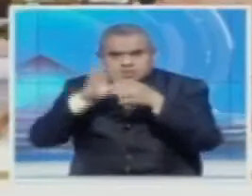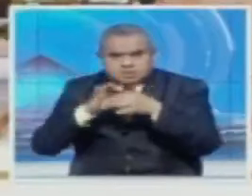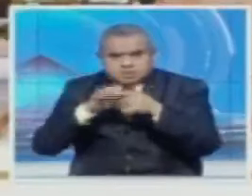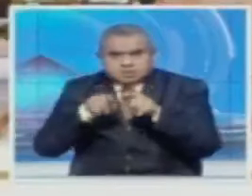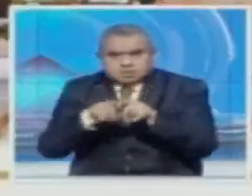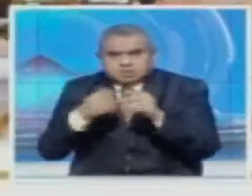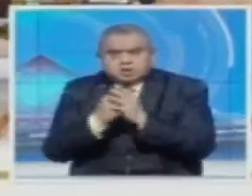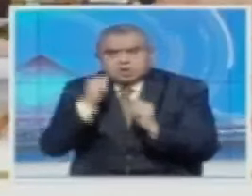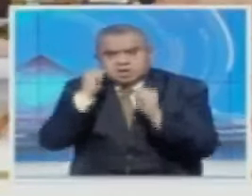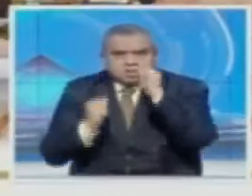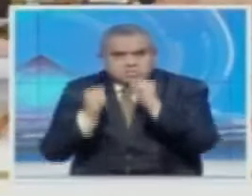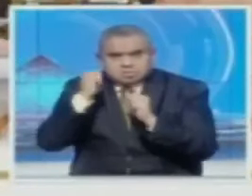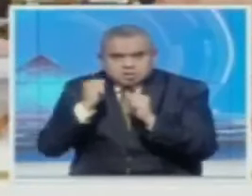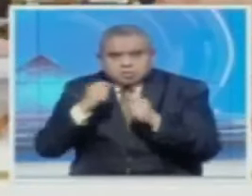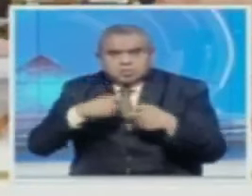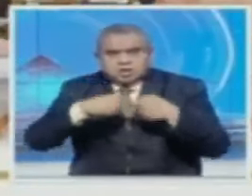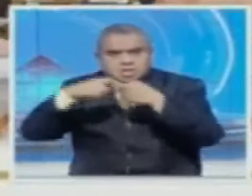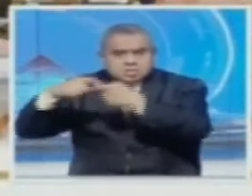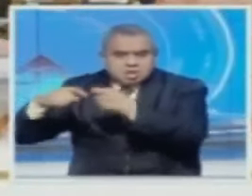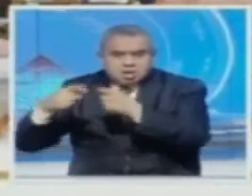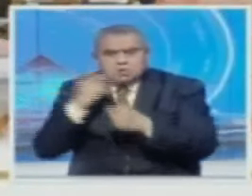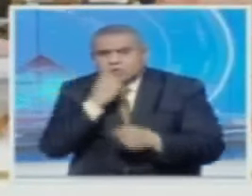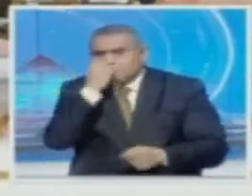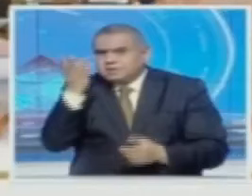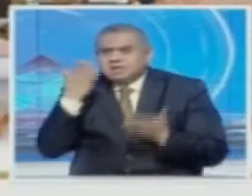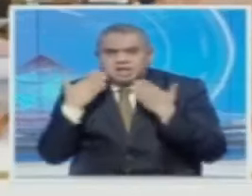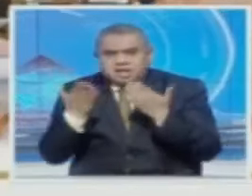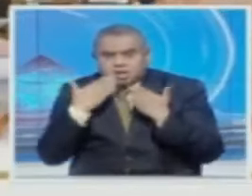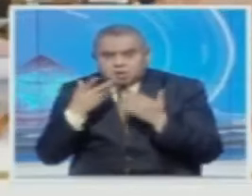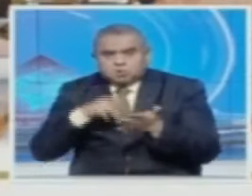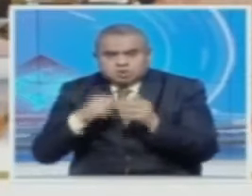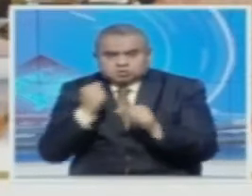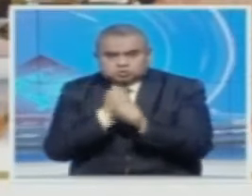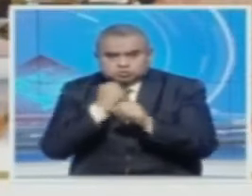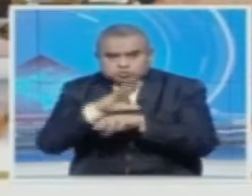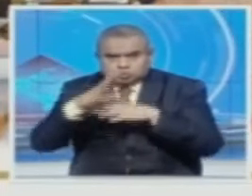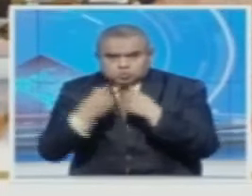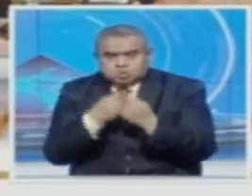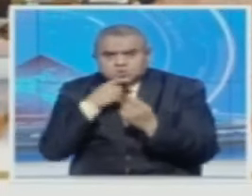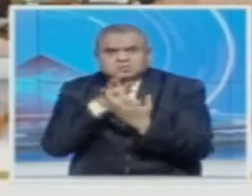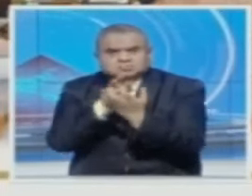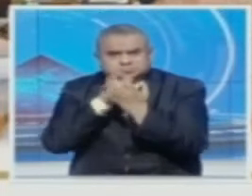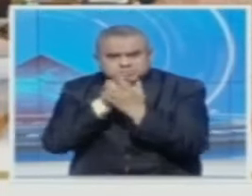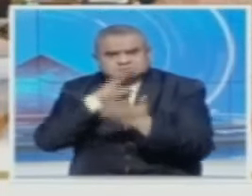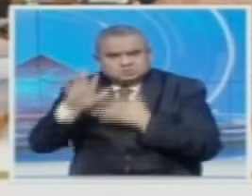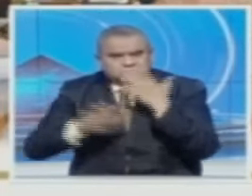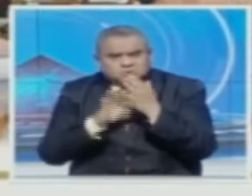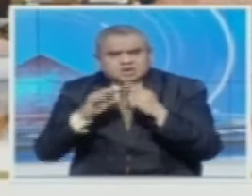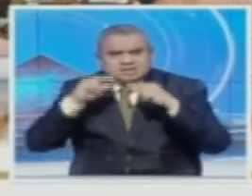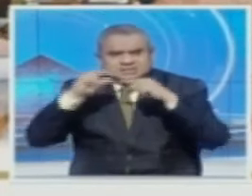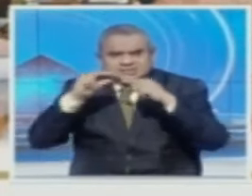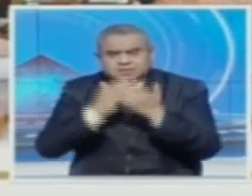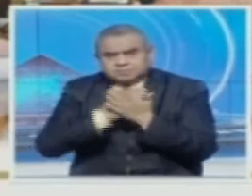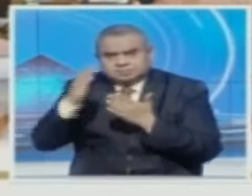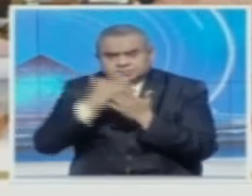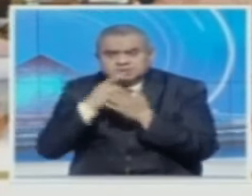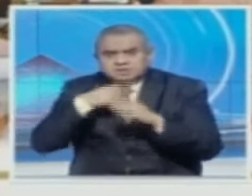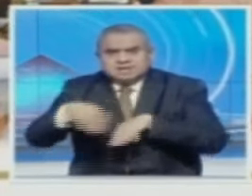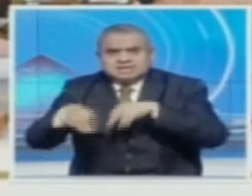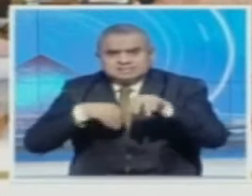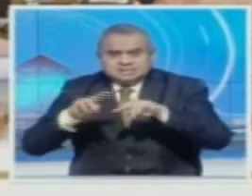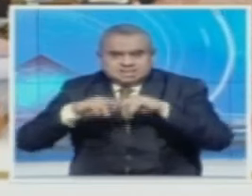قطاعات الطاقة والنقل والبيئة وتنسيق الجهود للتصدي للتداعيات السلبية للأوضاع السياسية